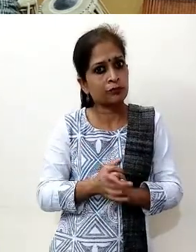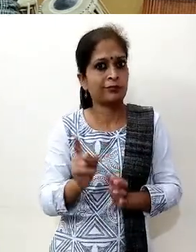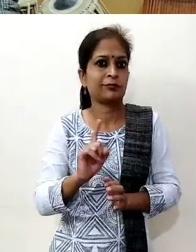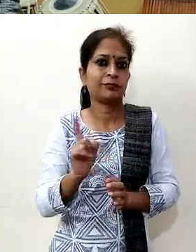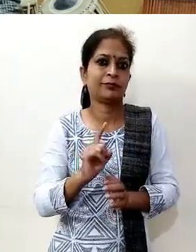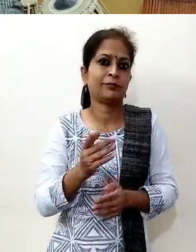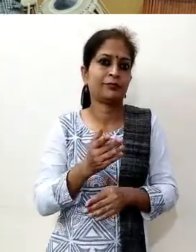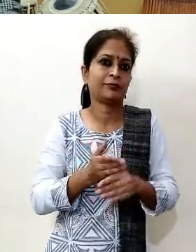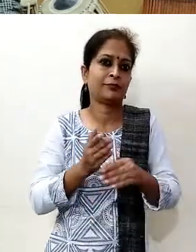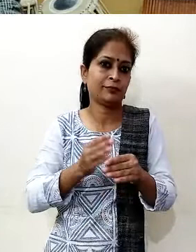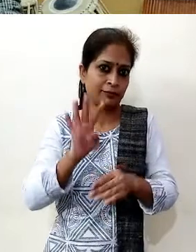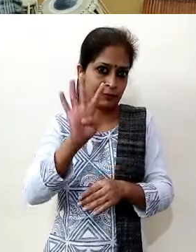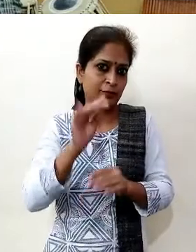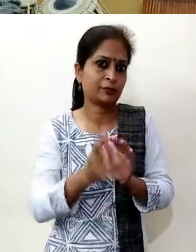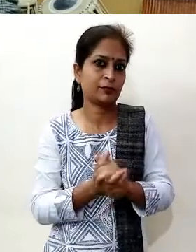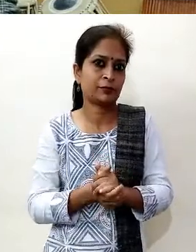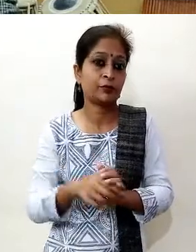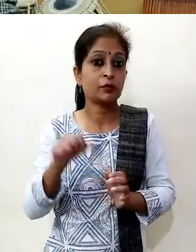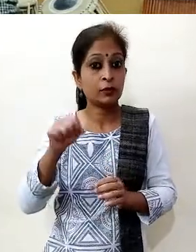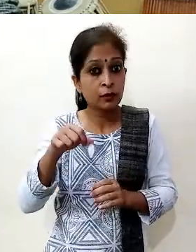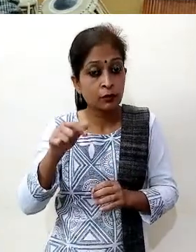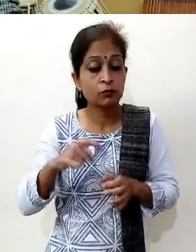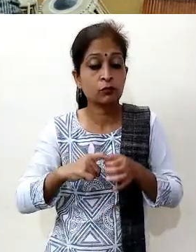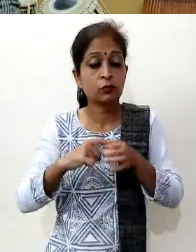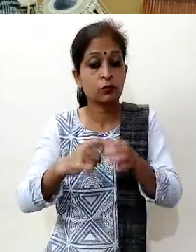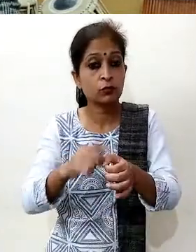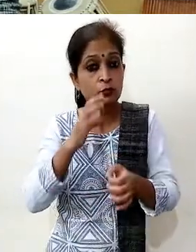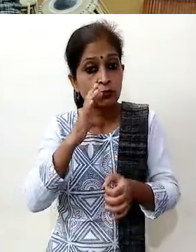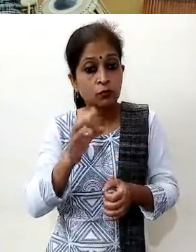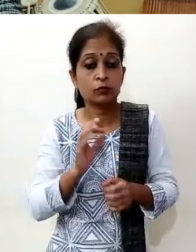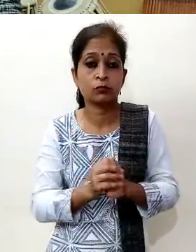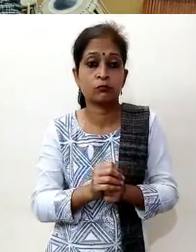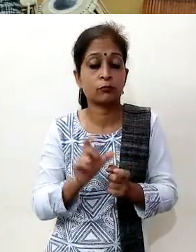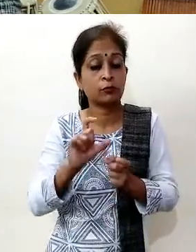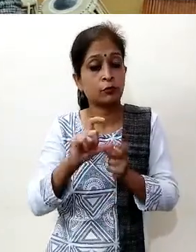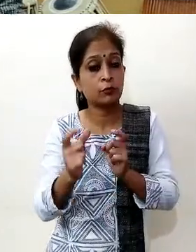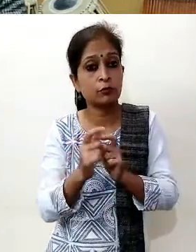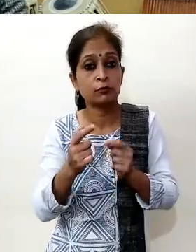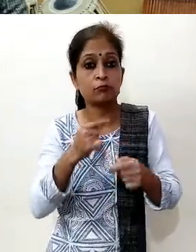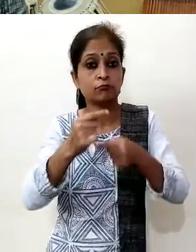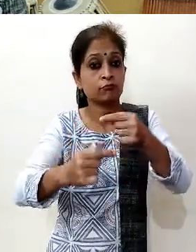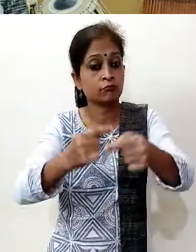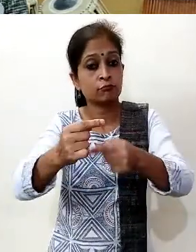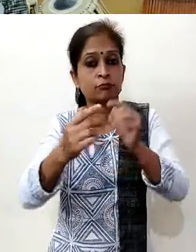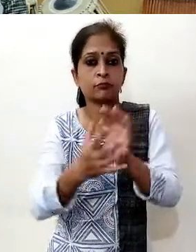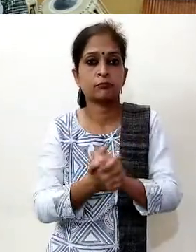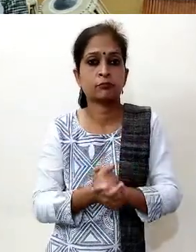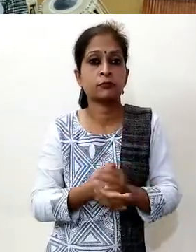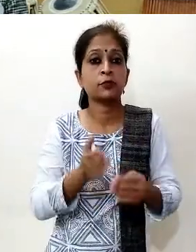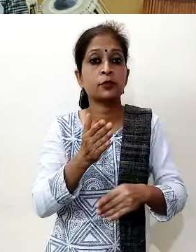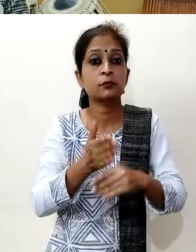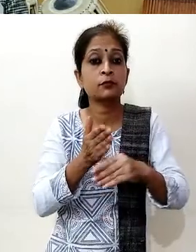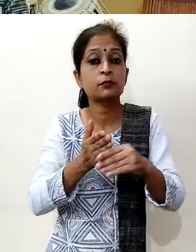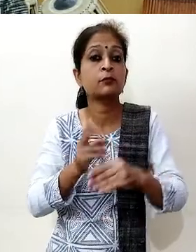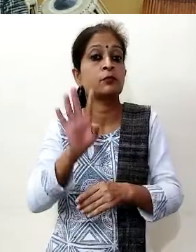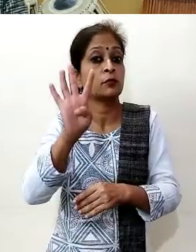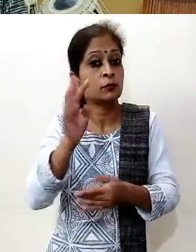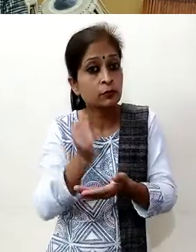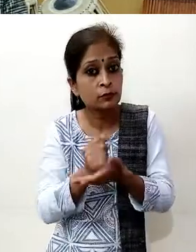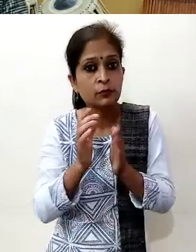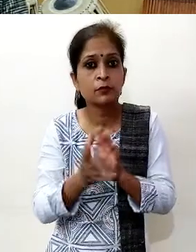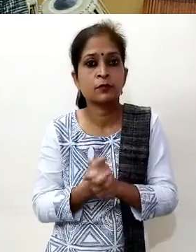अब तो वही ये ध्रुव प्रश्न है जो कि इस पूरे संस्कृति को चलाए रखते हैं। तो 4 टुकड़े होने चाहिए,